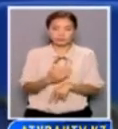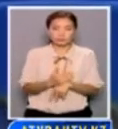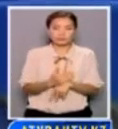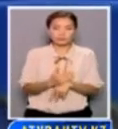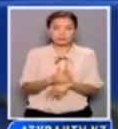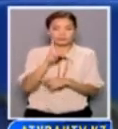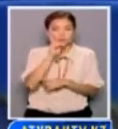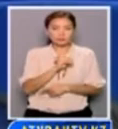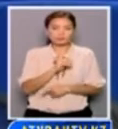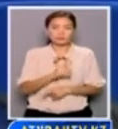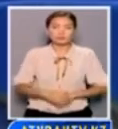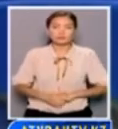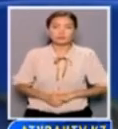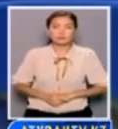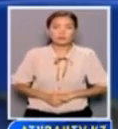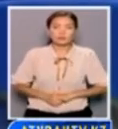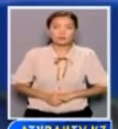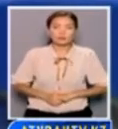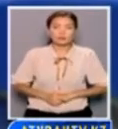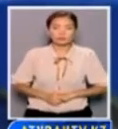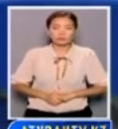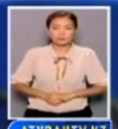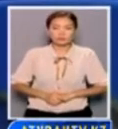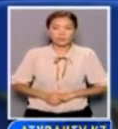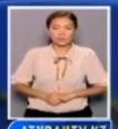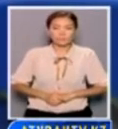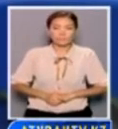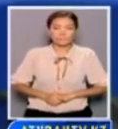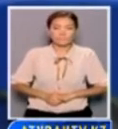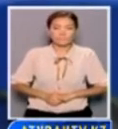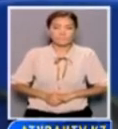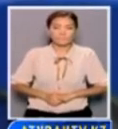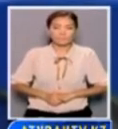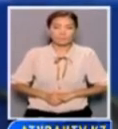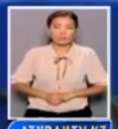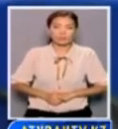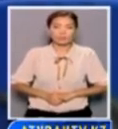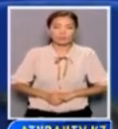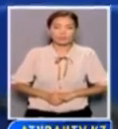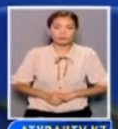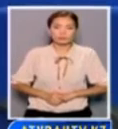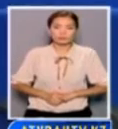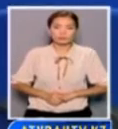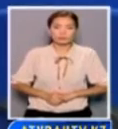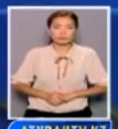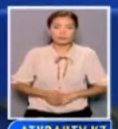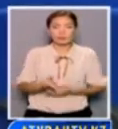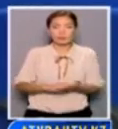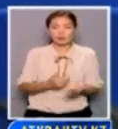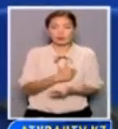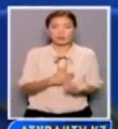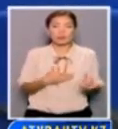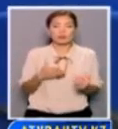сайлы, современный салынған не, енді қазіргі заманға салынған мәдениет үйі ғой. Енді менің ойым осы қалға